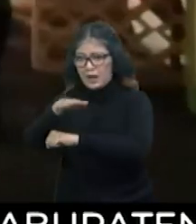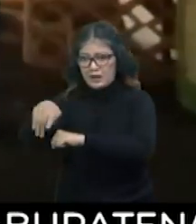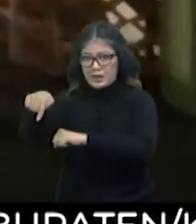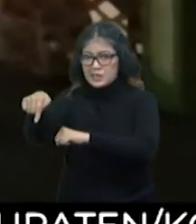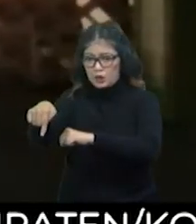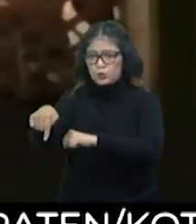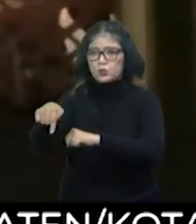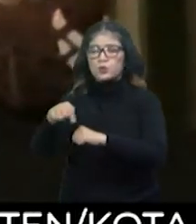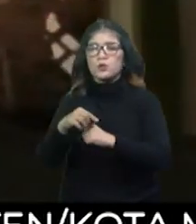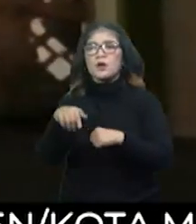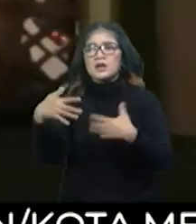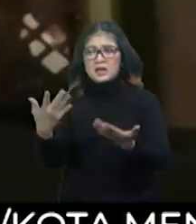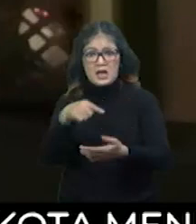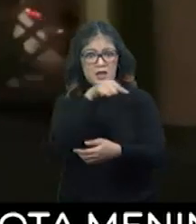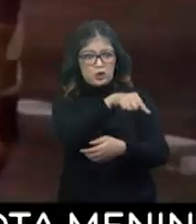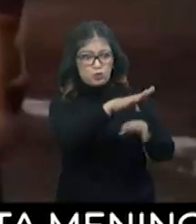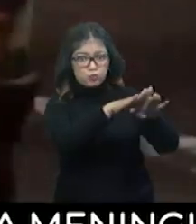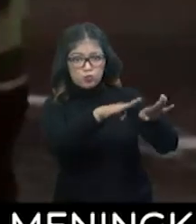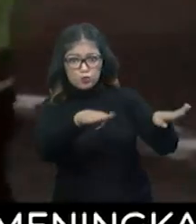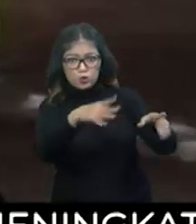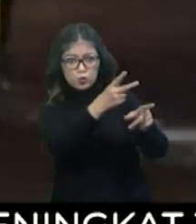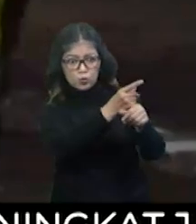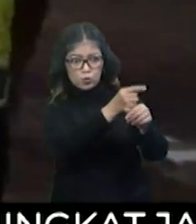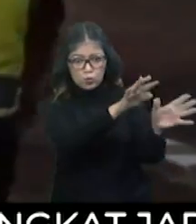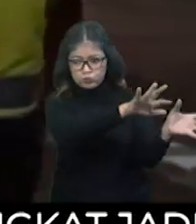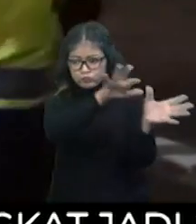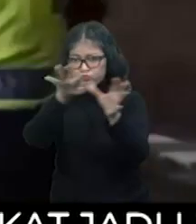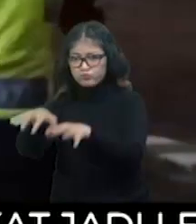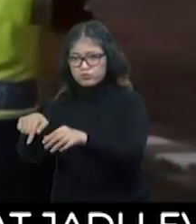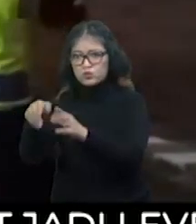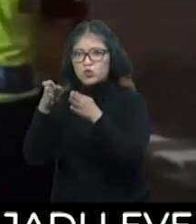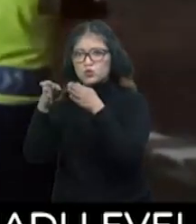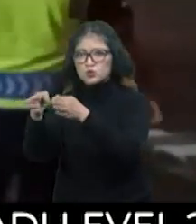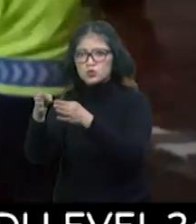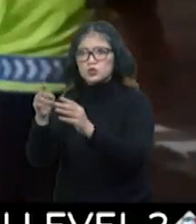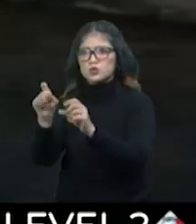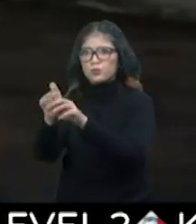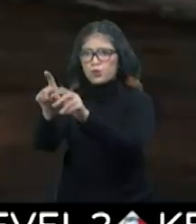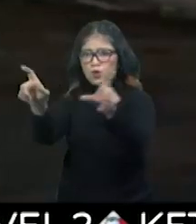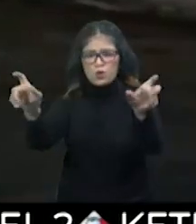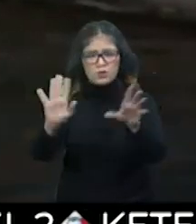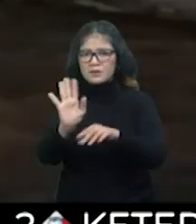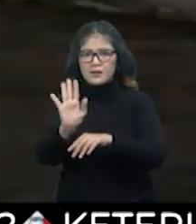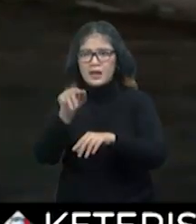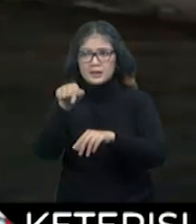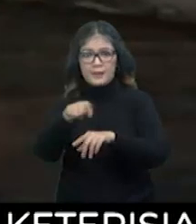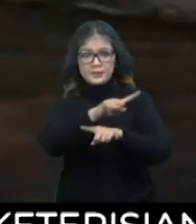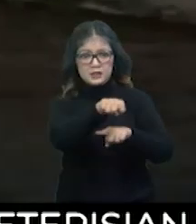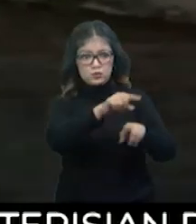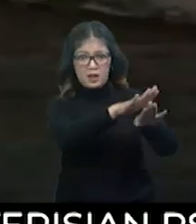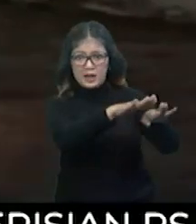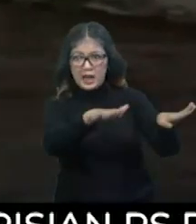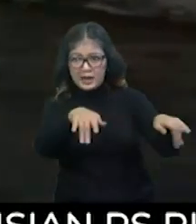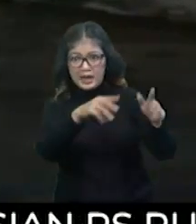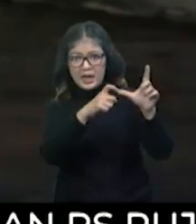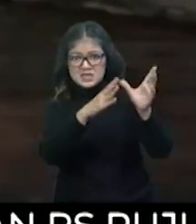Evakuasi untuk mengantisipasi penyebaran virus COVID-19 secara meluas di lingkungan sekolahan. Para siswa dan guru SMP dan SMA Al-Azhar Sleman